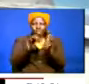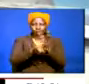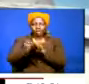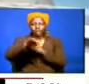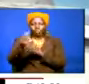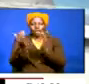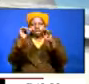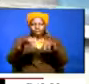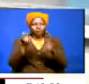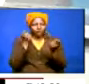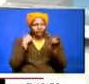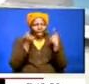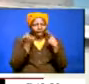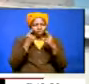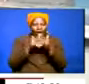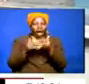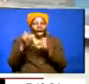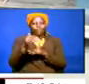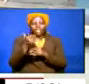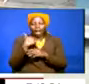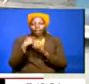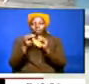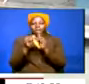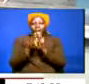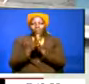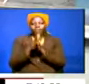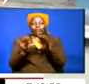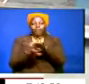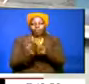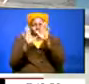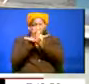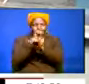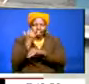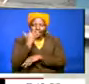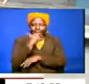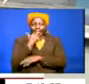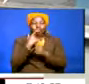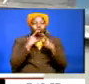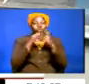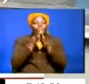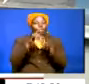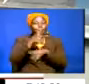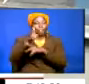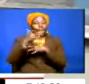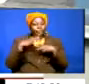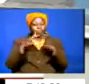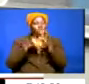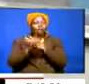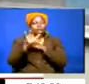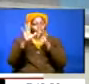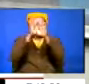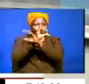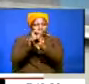Rais Rigathi Gachagua jijini Nairobi. Akiwahutubia wanahabari nje ya afisi yake katika jumba la Harambee, Naibu Rais alisema kuwa